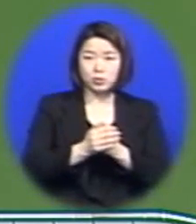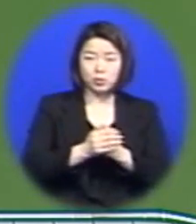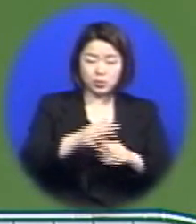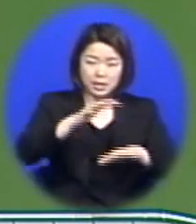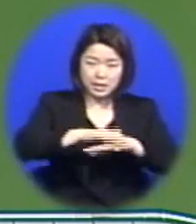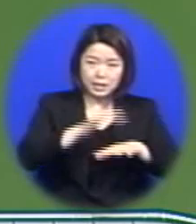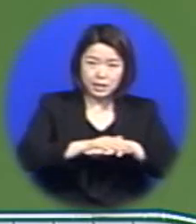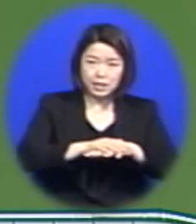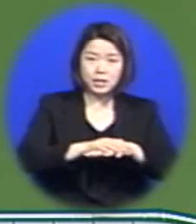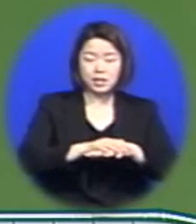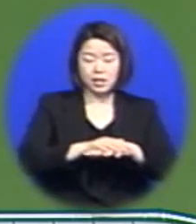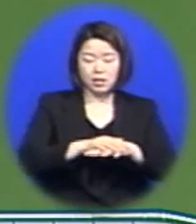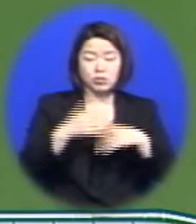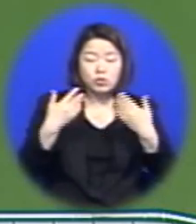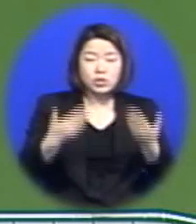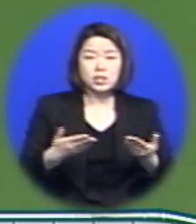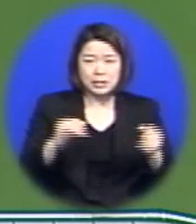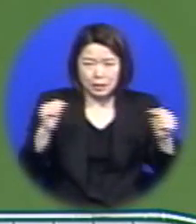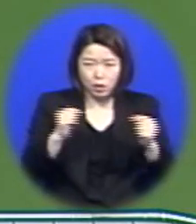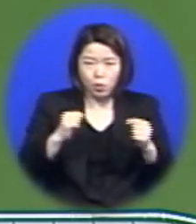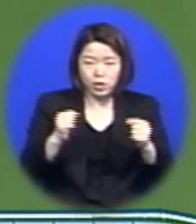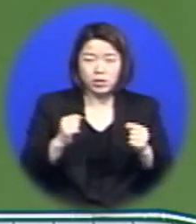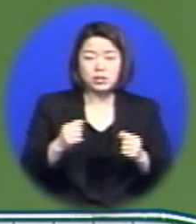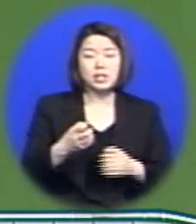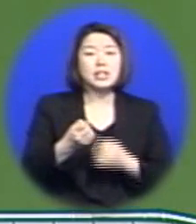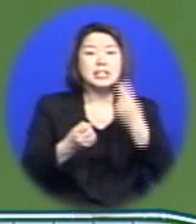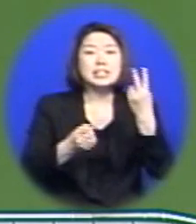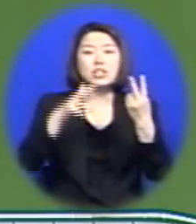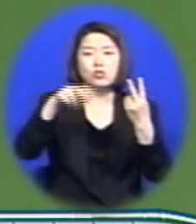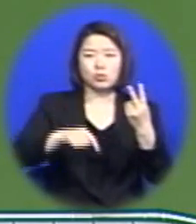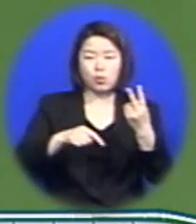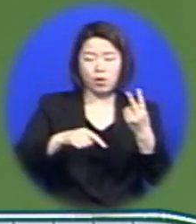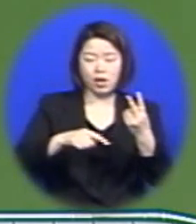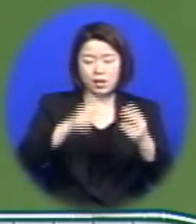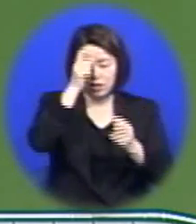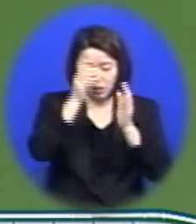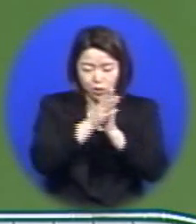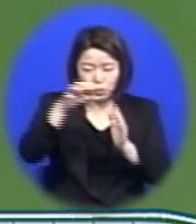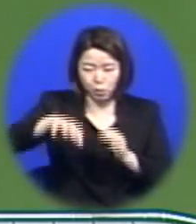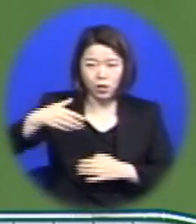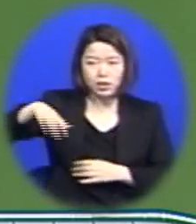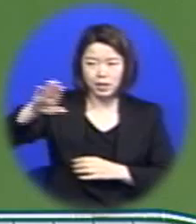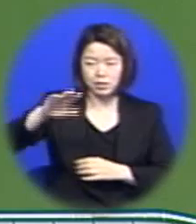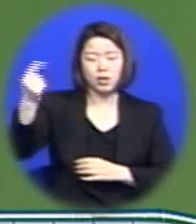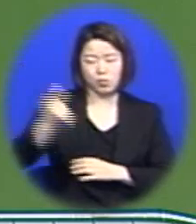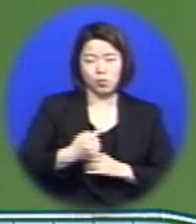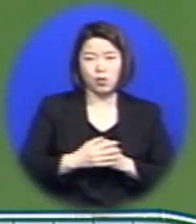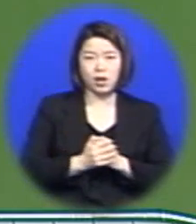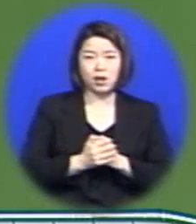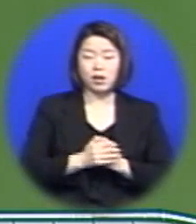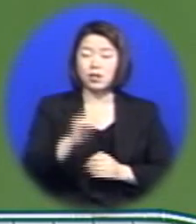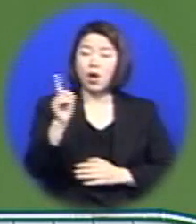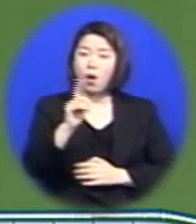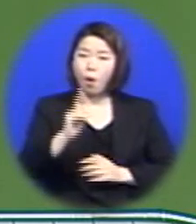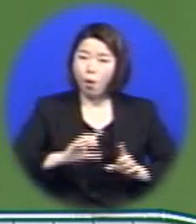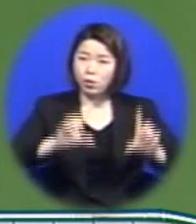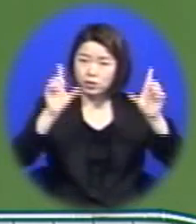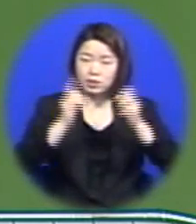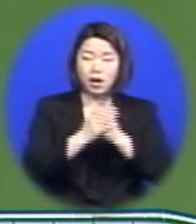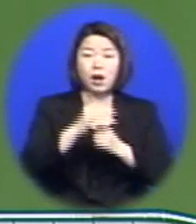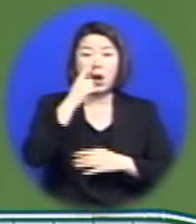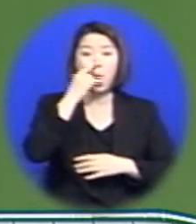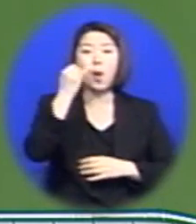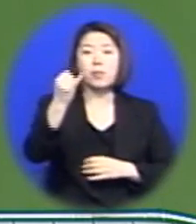주간 기도원에 올라가서 기도하고 옵니다 그렇게 기도로 사셨던 분이에요 그런데 어느 날